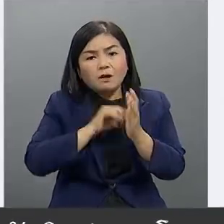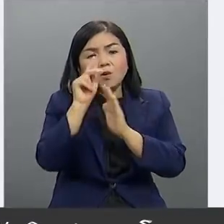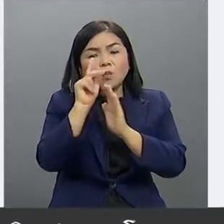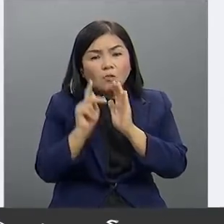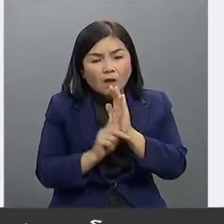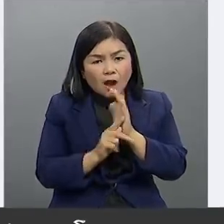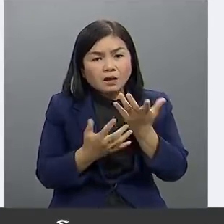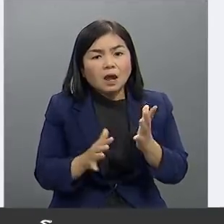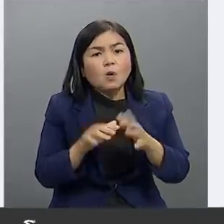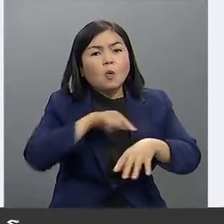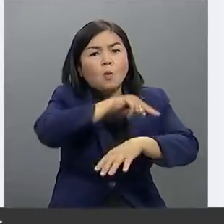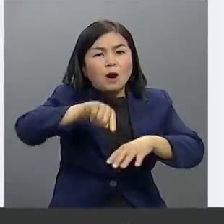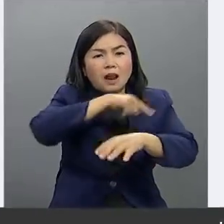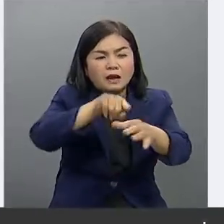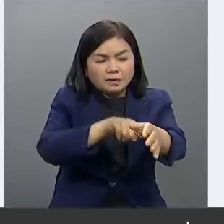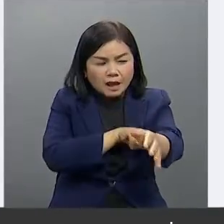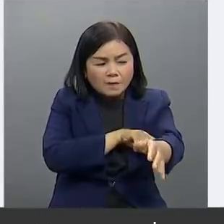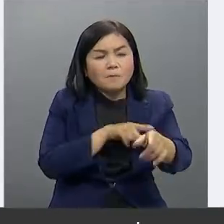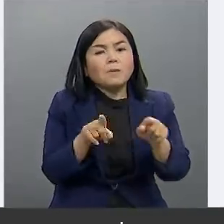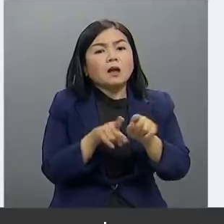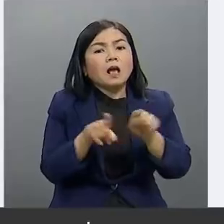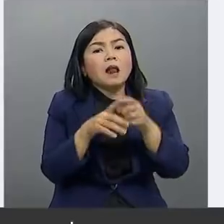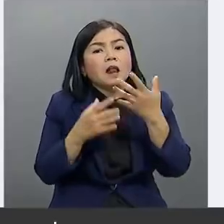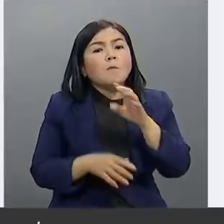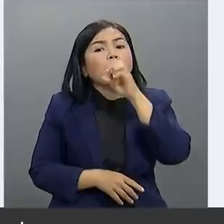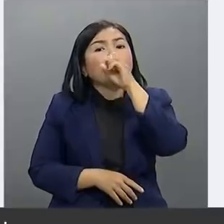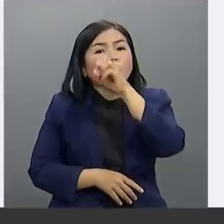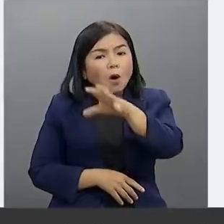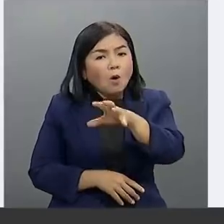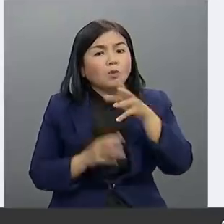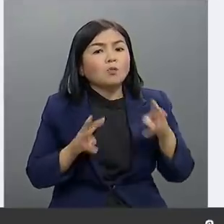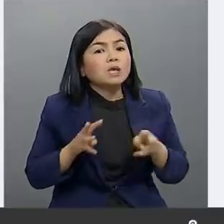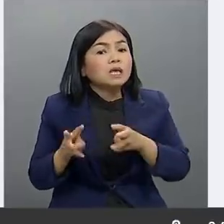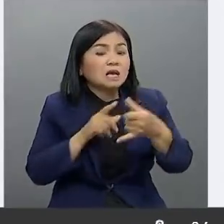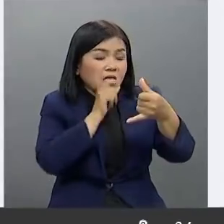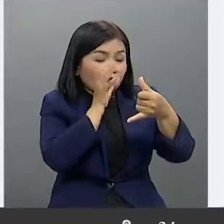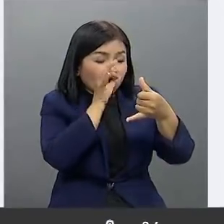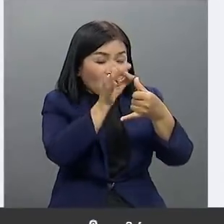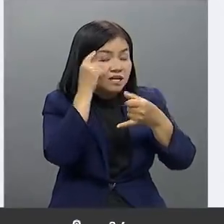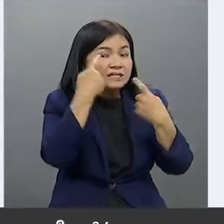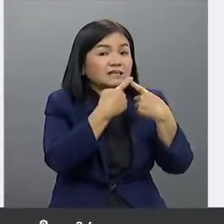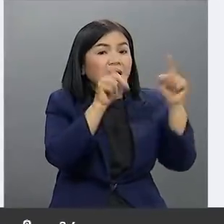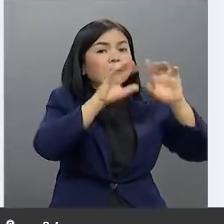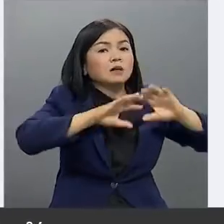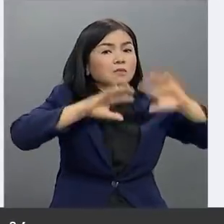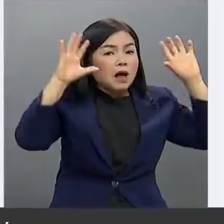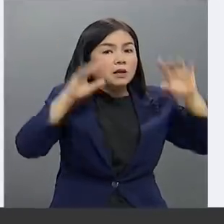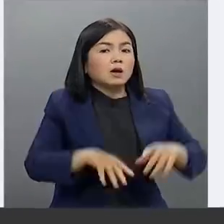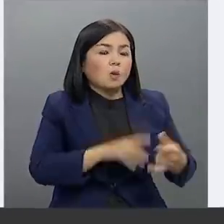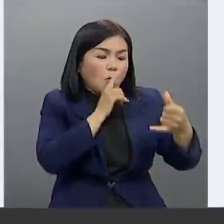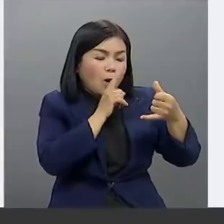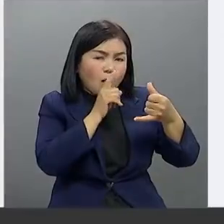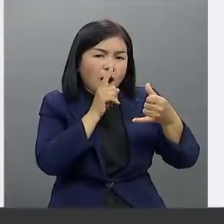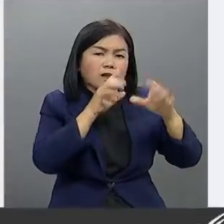ที่ยาวนานพร้อมกับกล่าวอ้างว่าการดำเนินคดีต่อกับกับผู้ที่เห็นต่างนะครับหรือว่าผู้ที่วิพากษ์วิจารณ์การทำงานของ